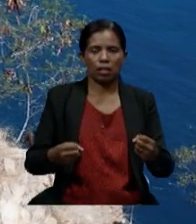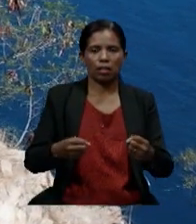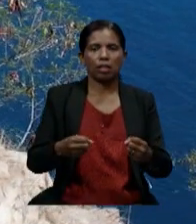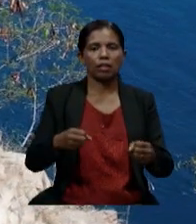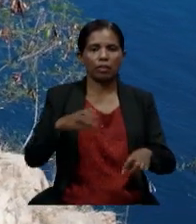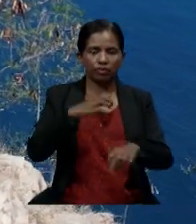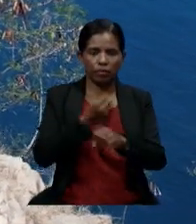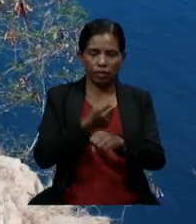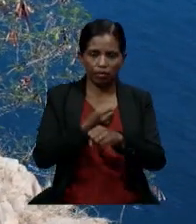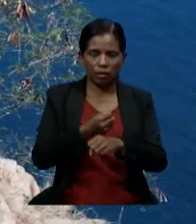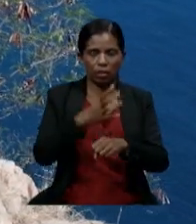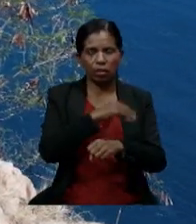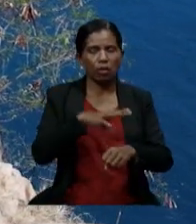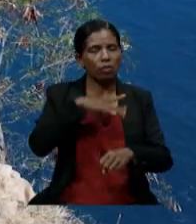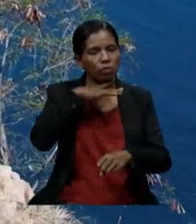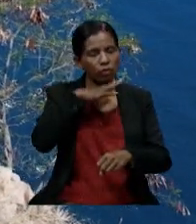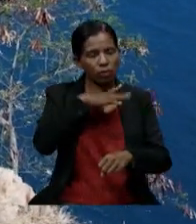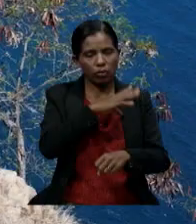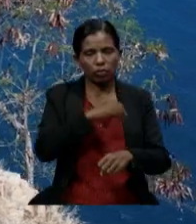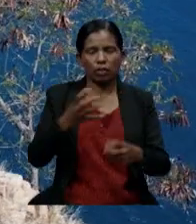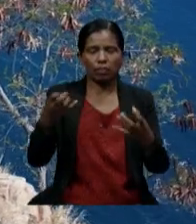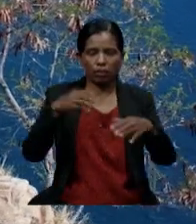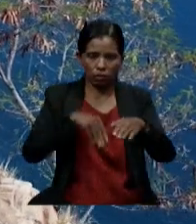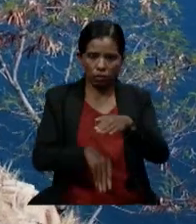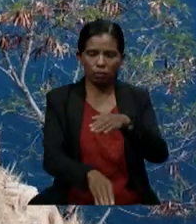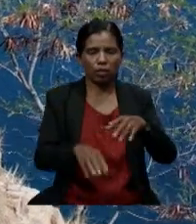sira tasi nining ate to tasi klarang no mos tasi okos.